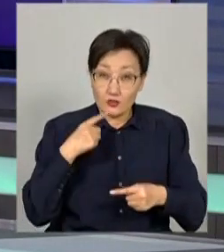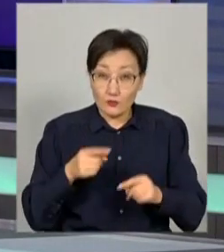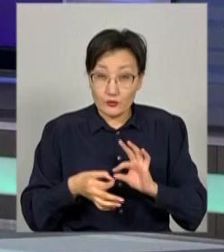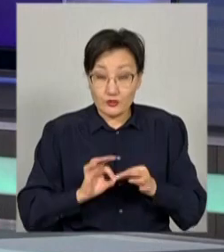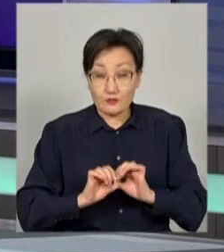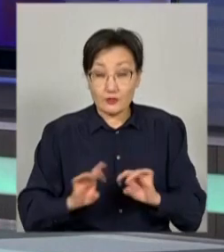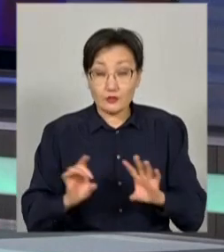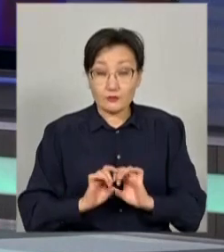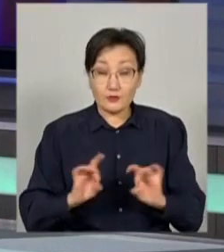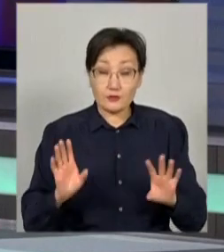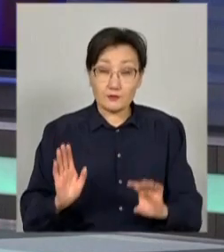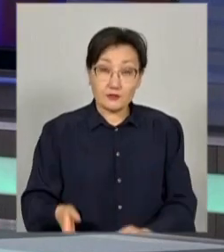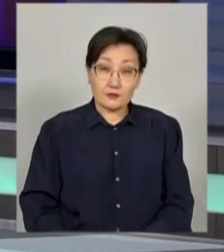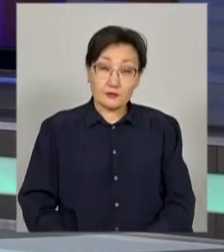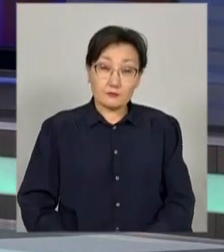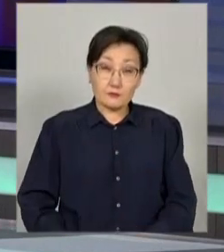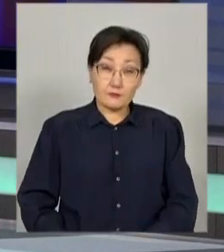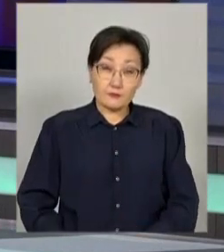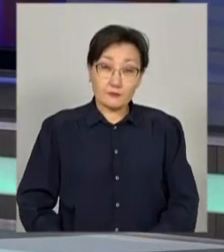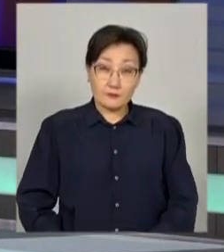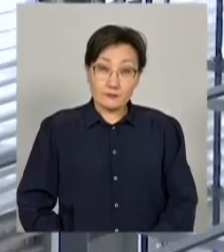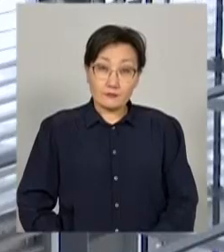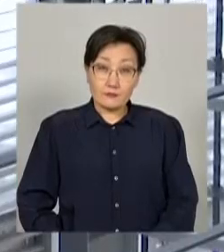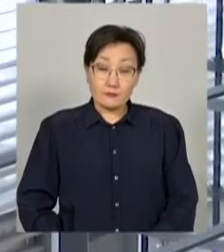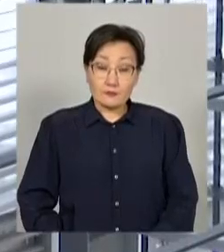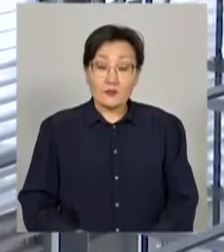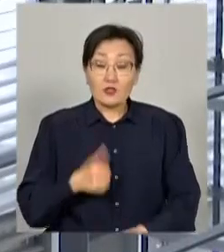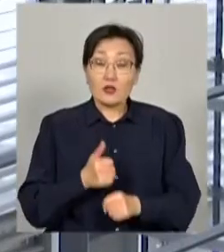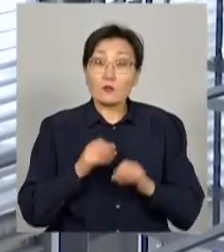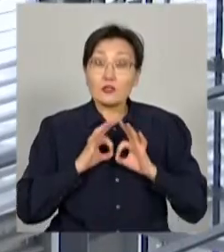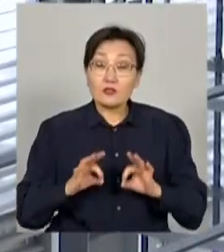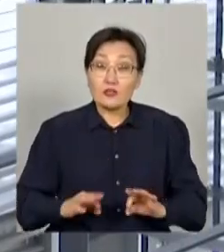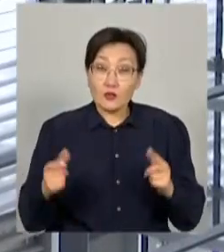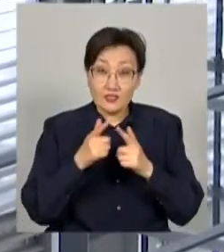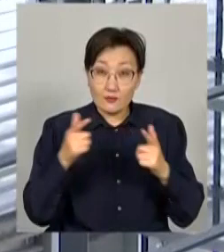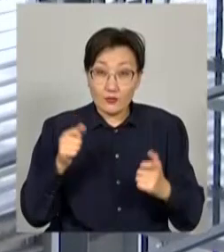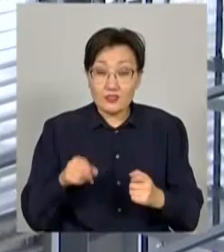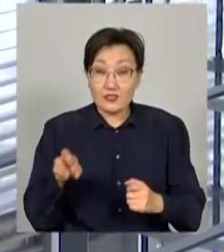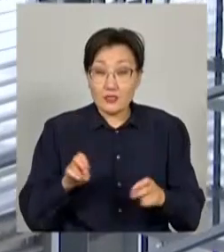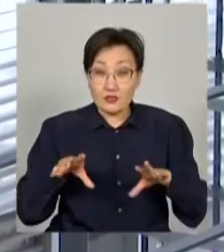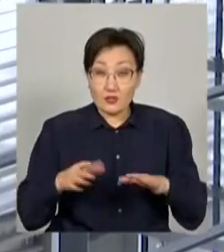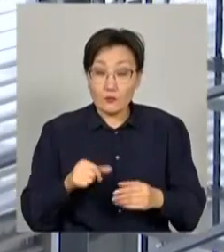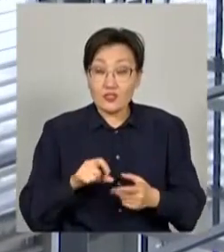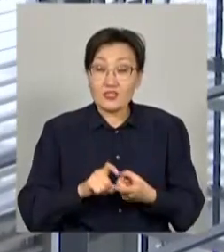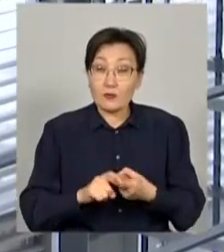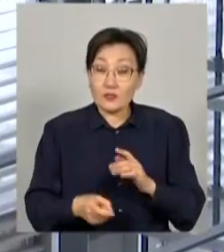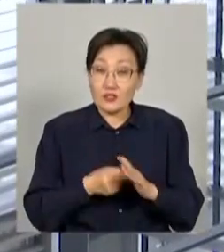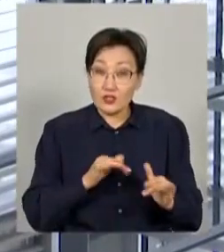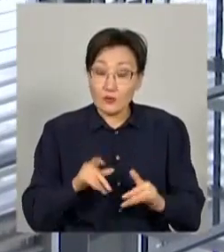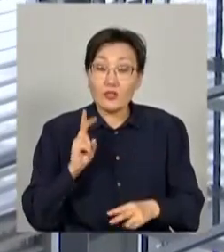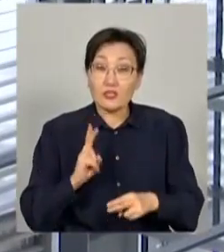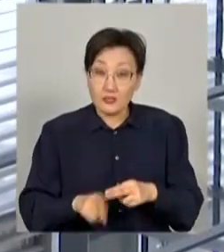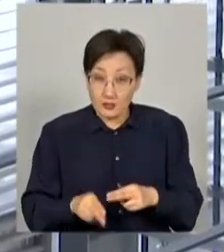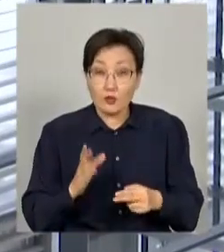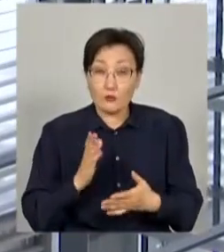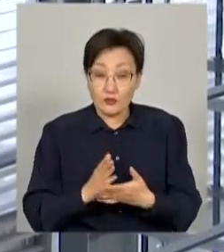Толығырақ Өмір Серпекұлының бейнематериалында. Бас прокуратураның ақпарына сай, қаңтар оқиғасына қатысты тергеу аяқталып келеді.